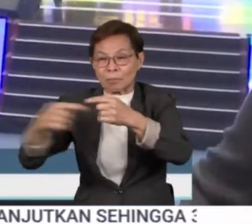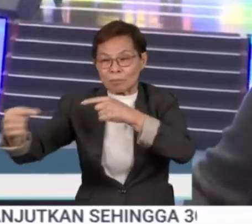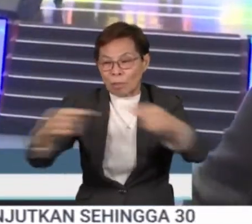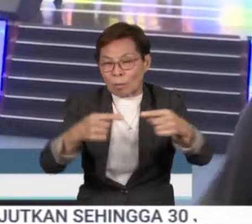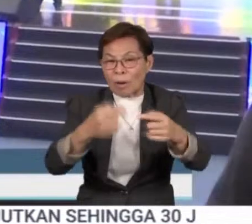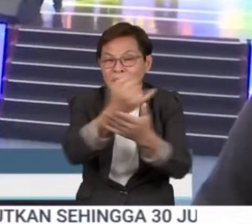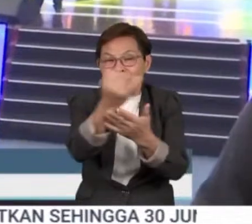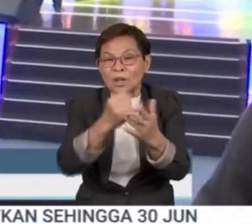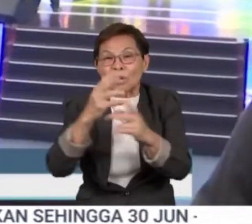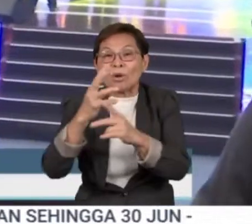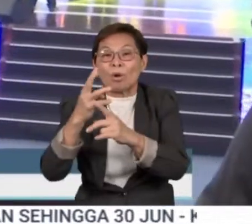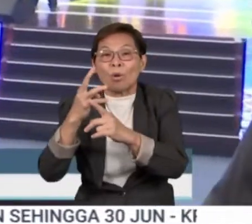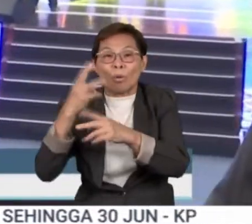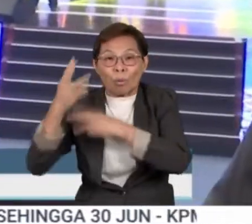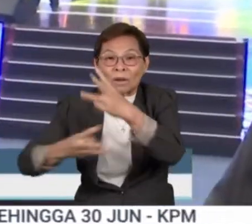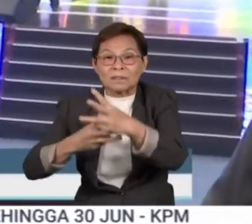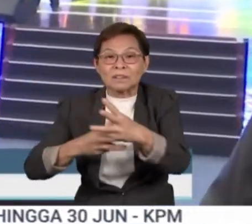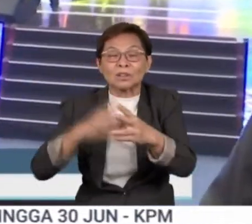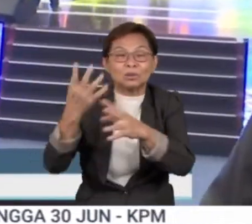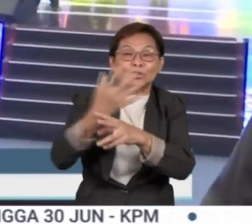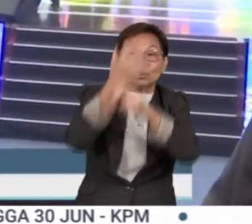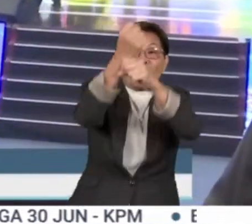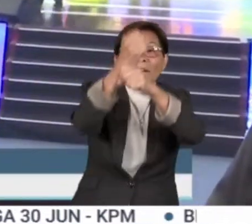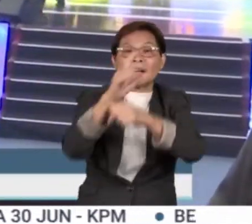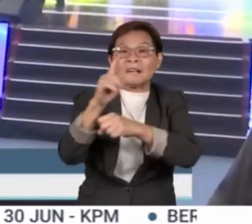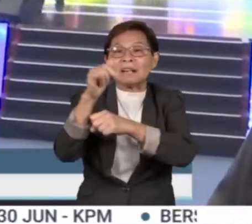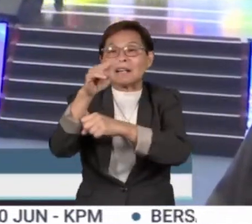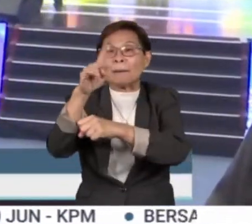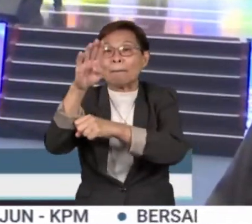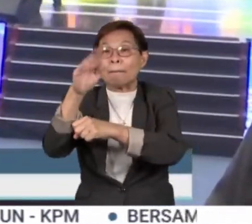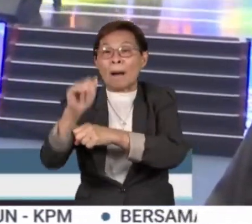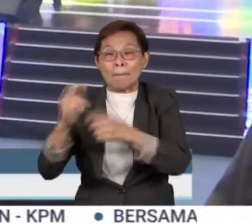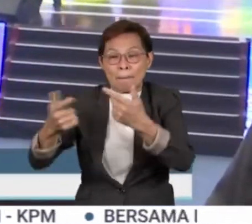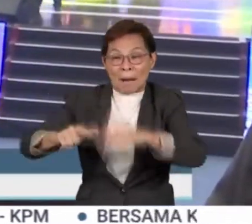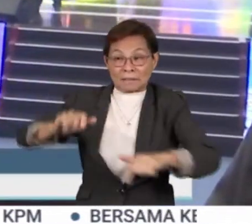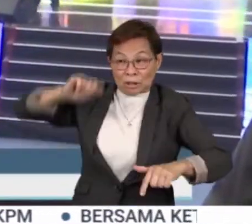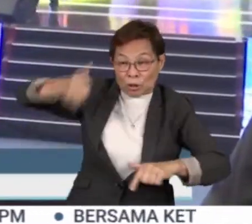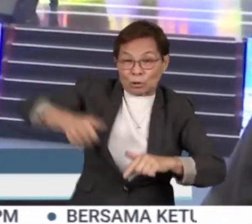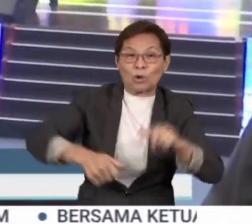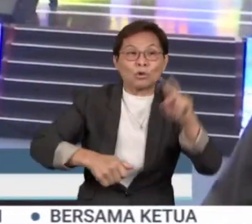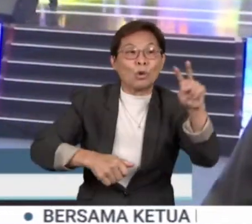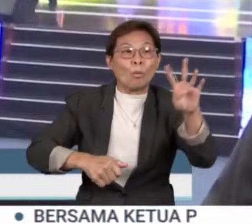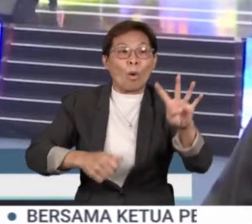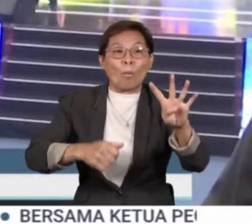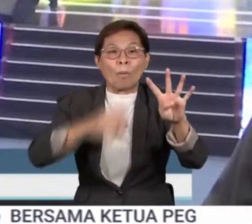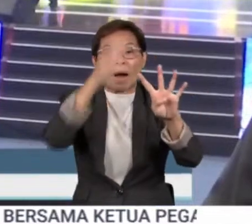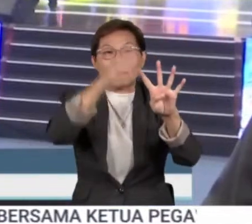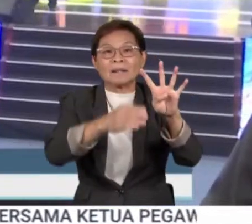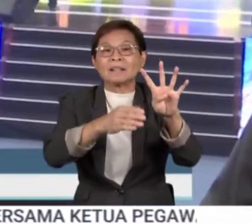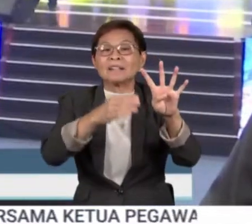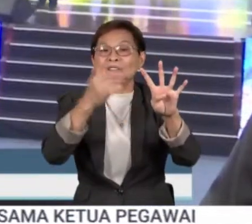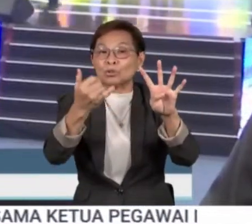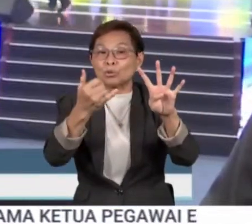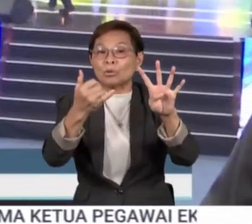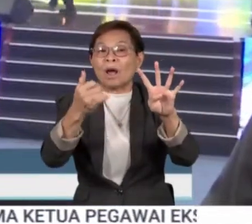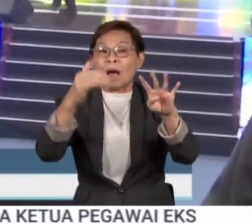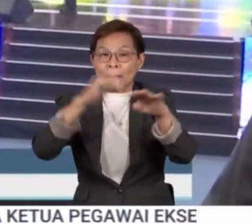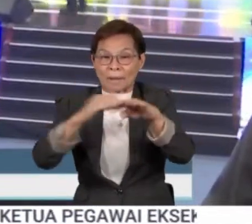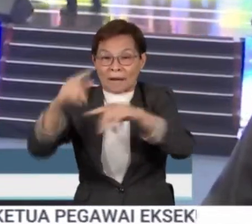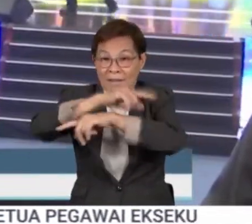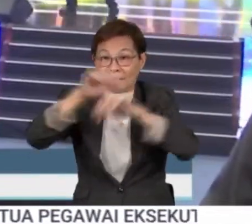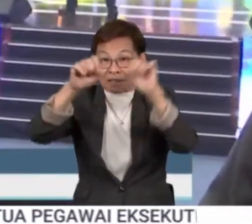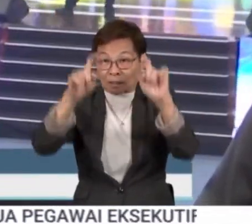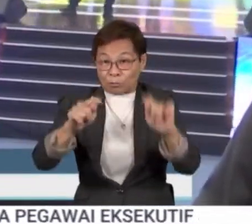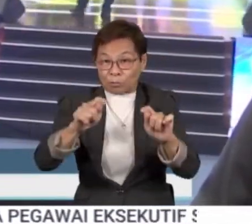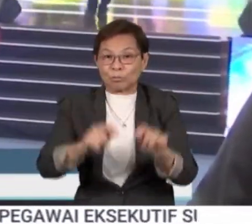Seni Warisan Juara Limbai 2023 yang akan berlangsung esok 24 Jun 2023 hari Sabtu. Dan tanpa membuang masa, kita terus